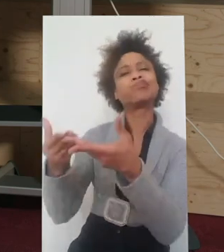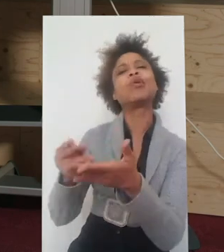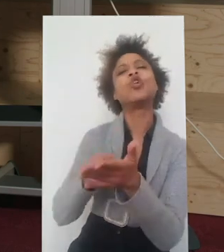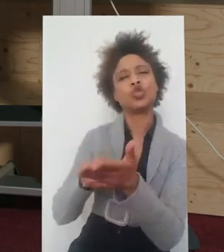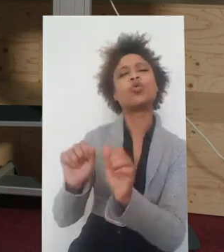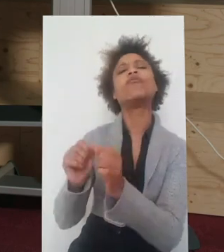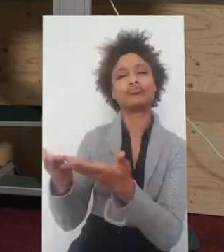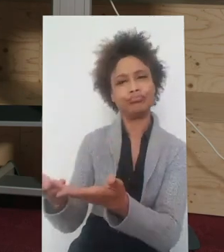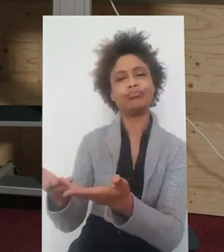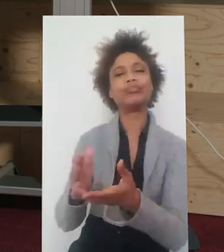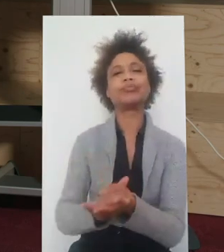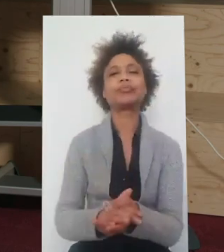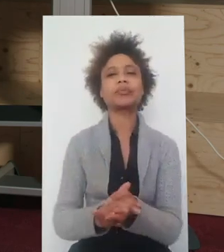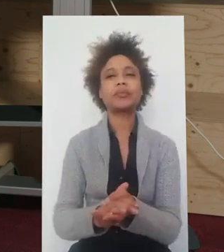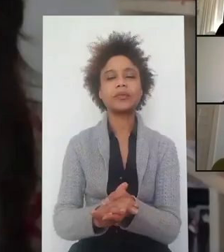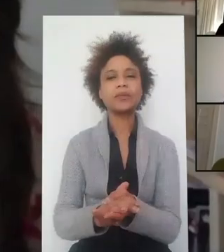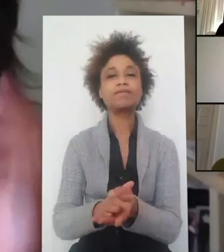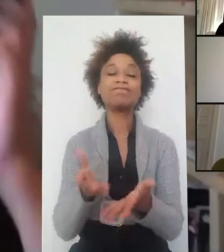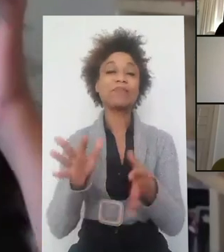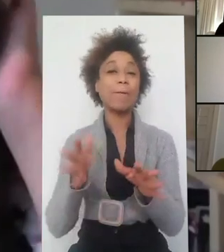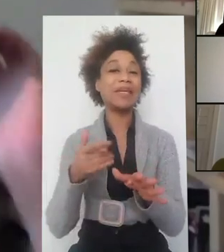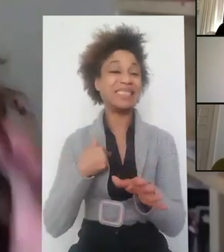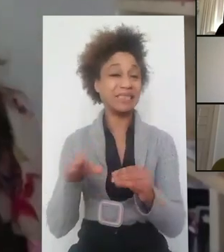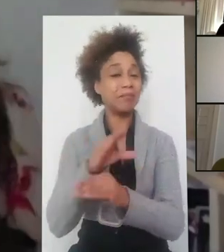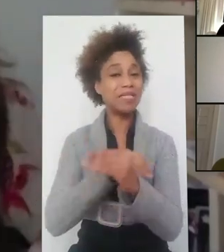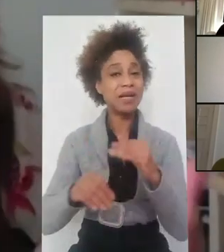Ik heb hem deels al wel gezegd.